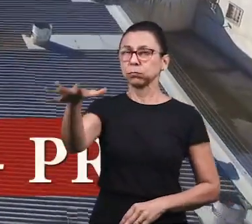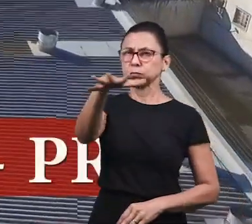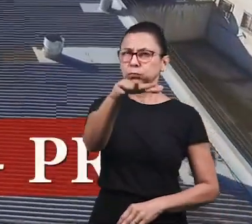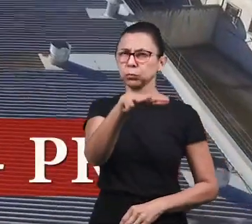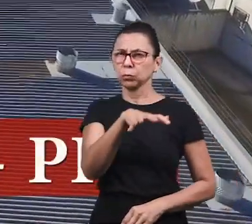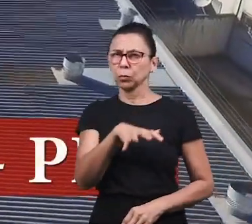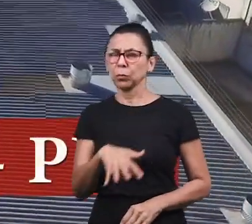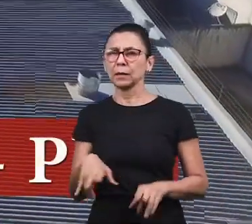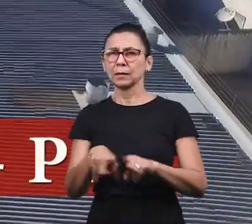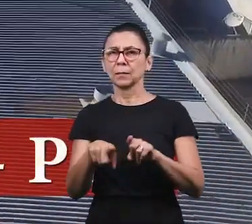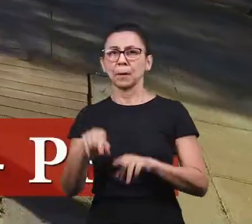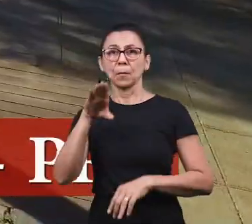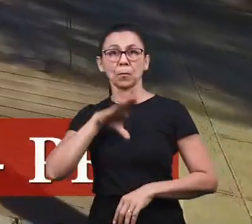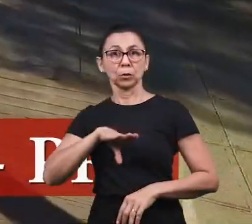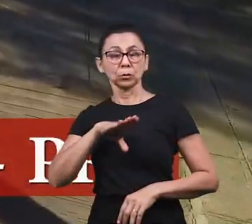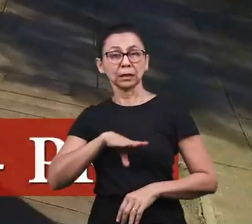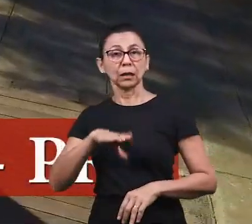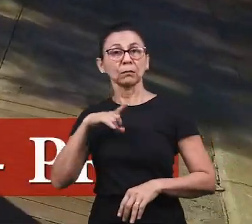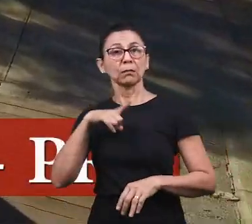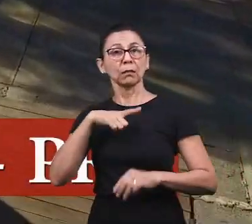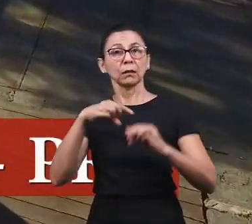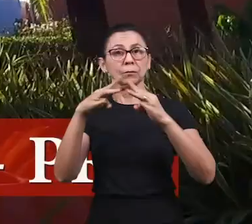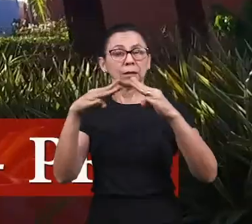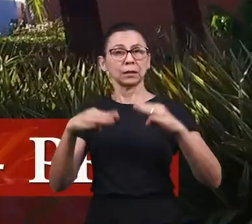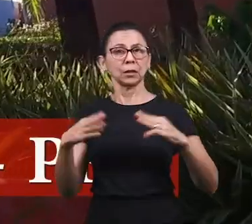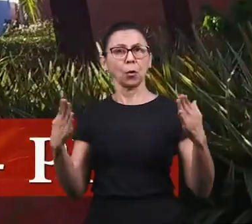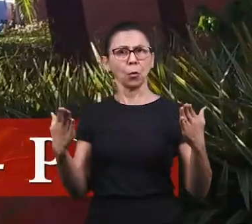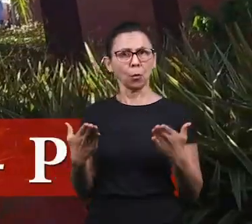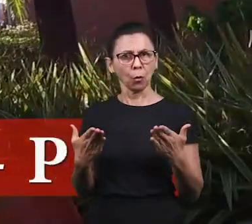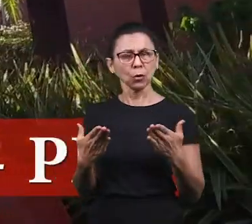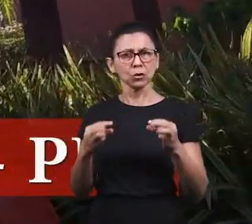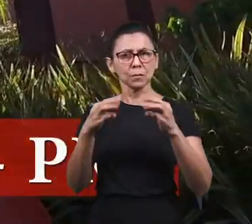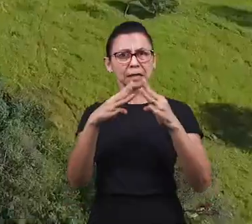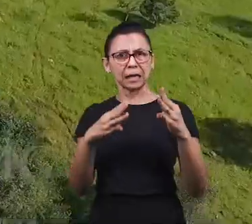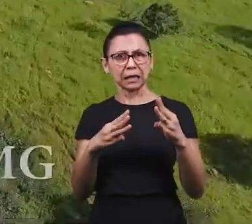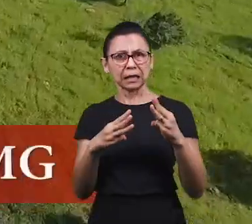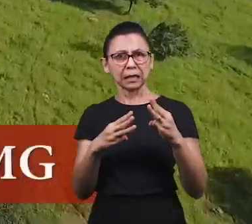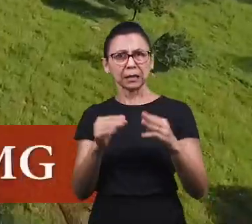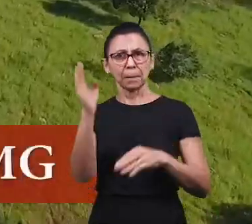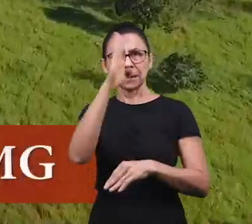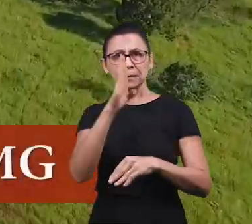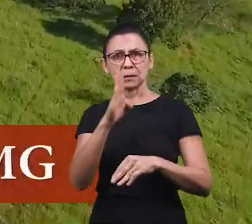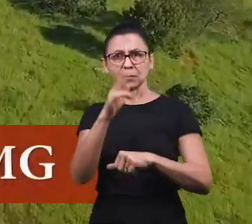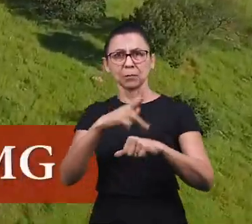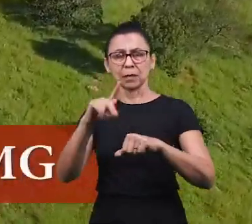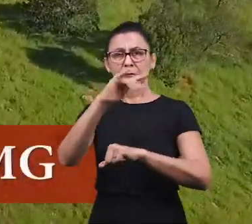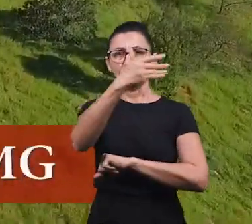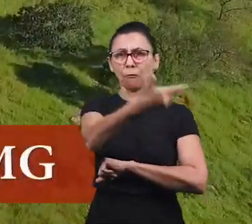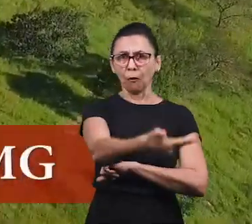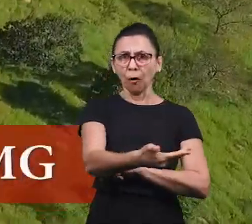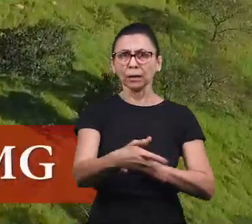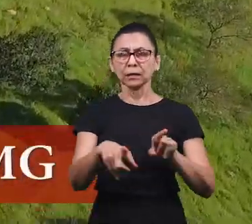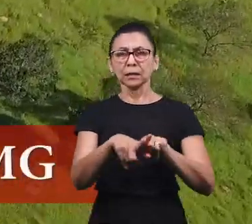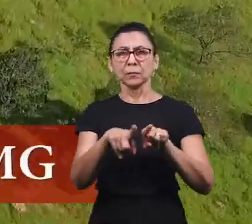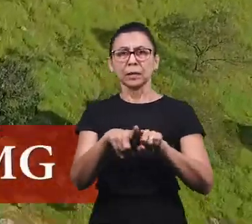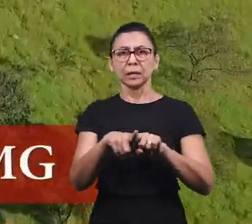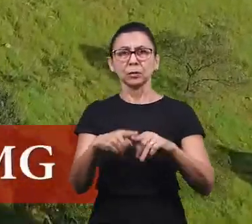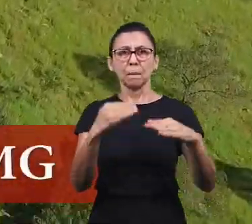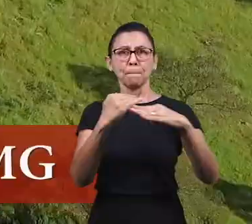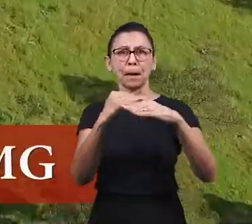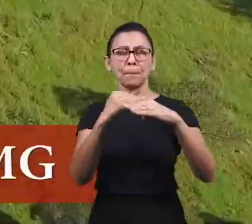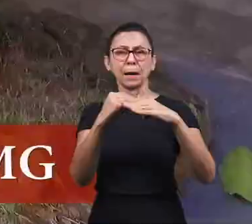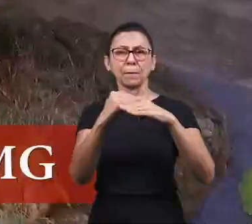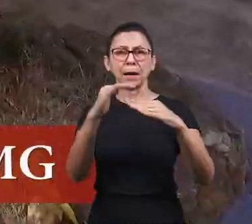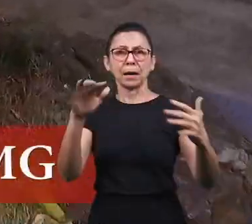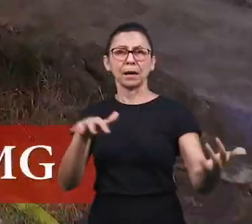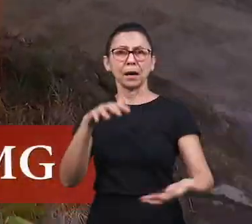le Brésil, en plus de Manaïm de Lisbonne au Portugal. Aujourd'hui, tous les Manaïm du Brésil à l'étranger sont reliés via satellite,